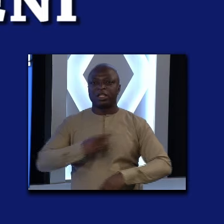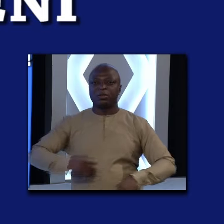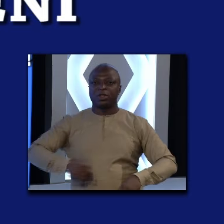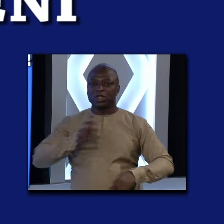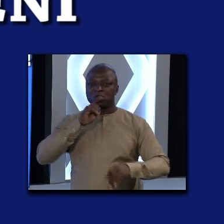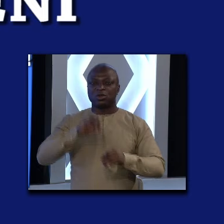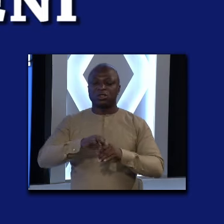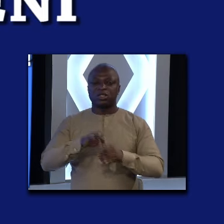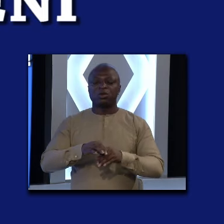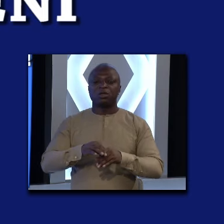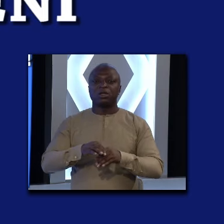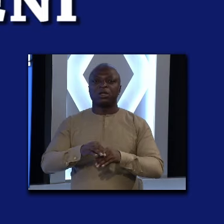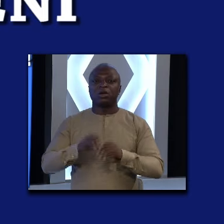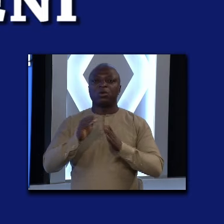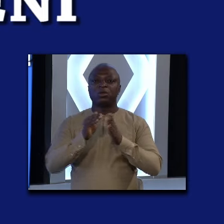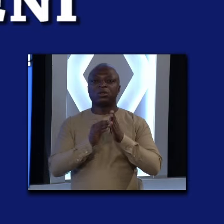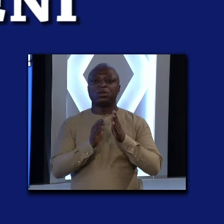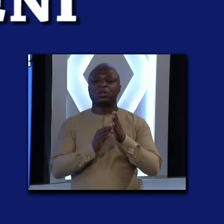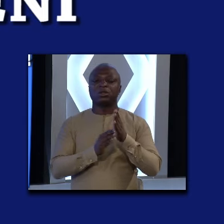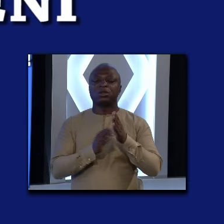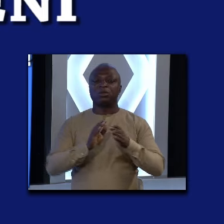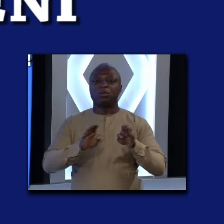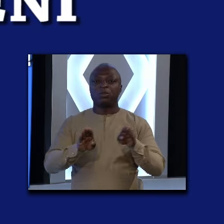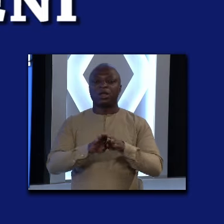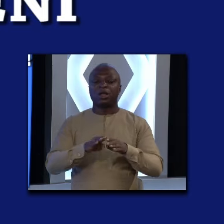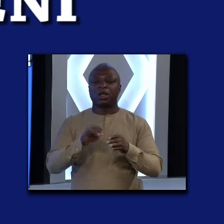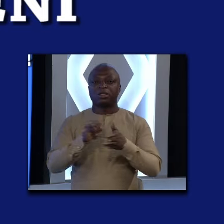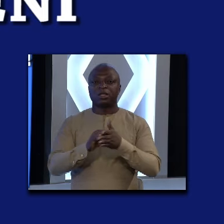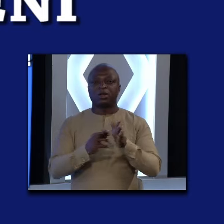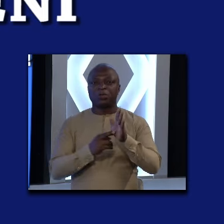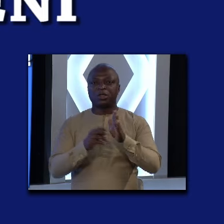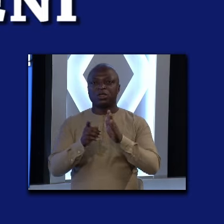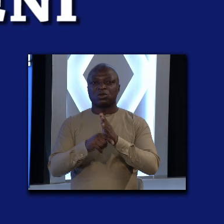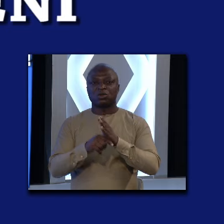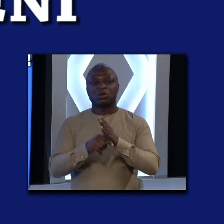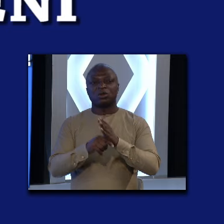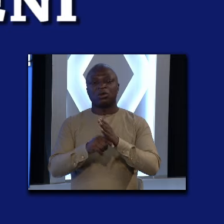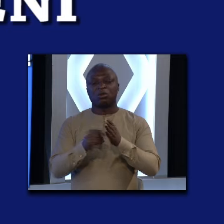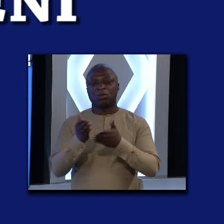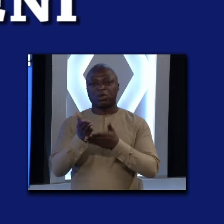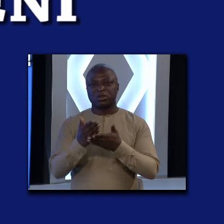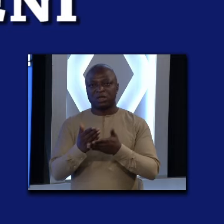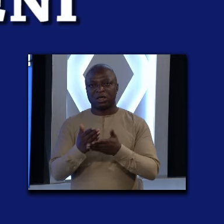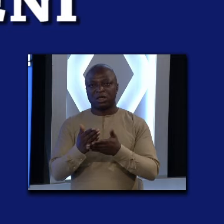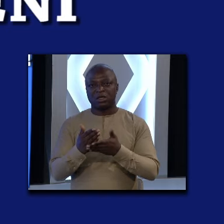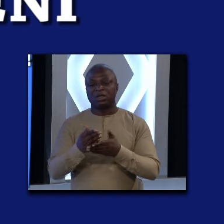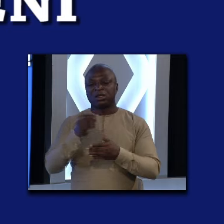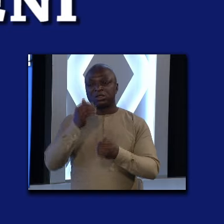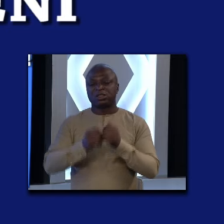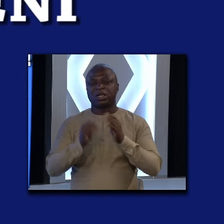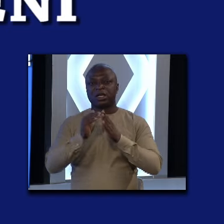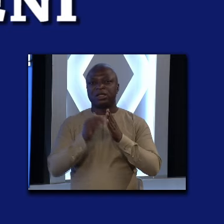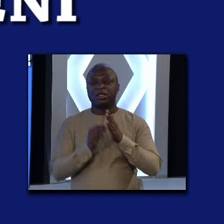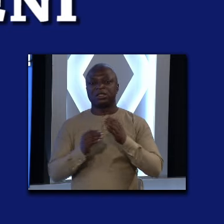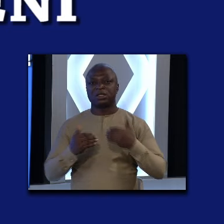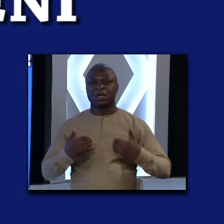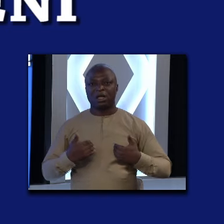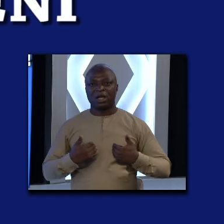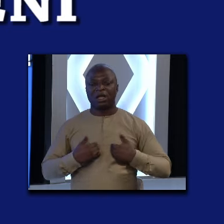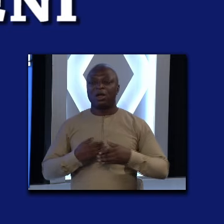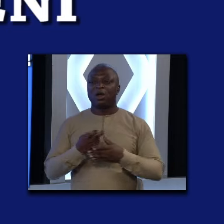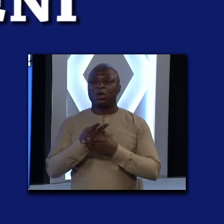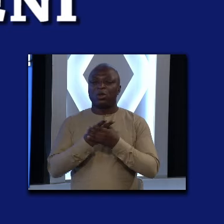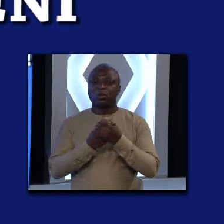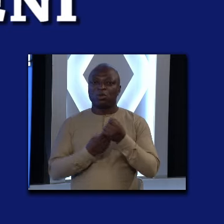élus au scrutin de liste bloquée à la représentation proportionnelle. Chaque liste comporte le